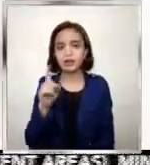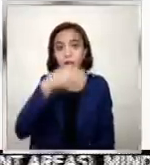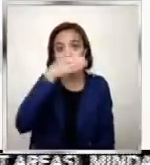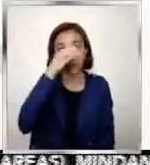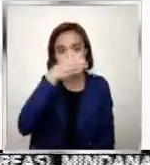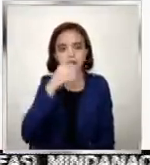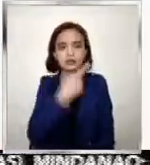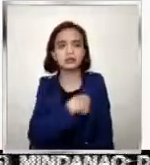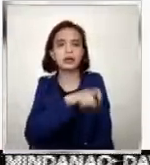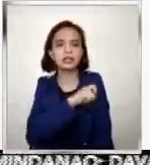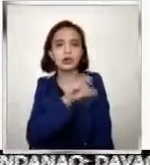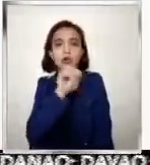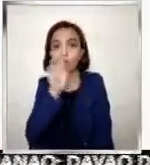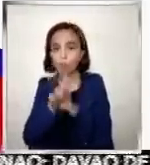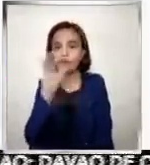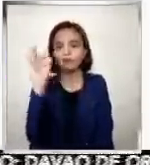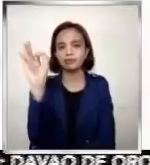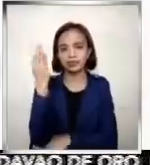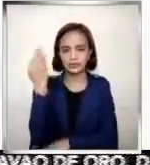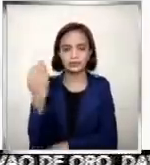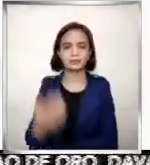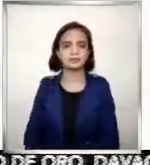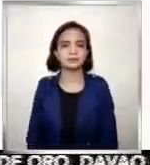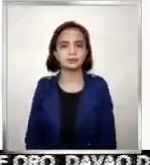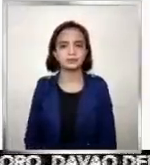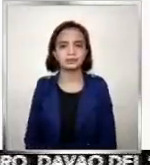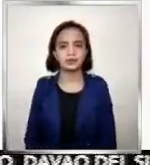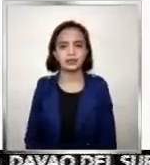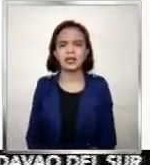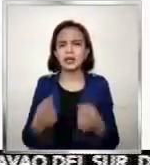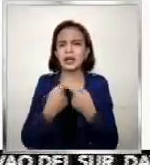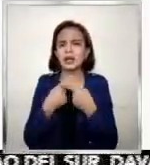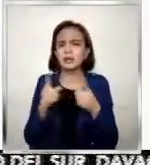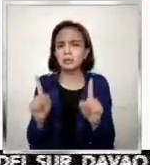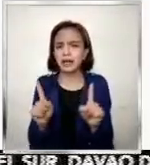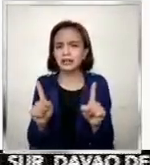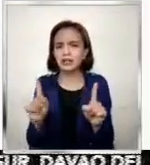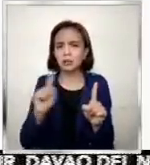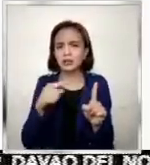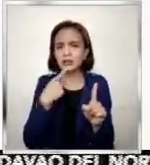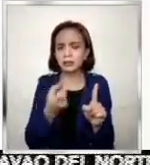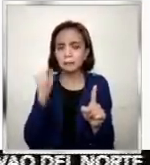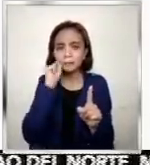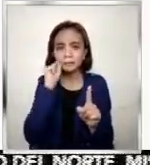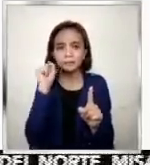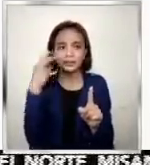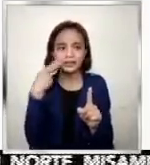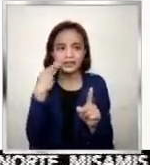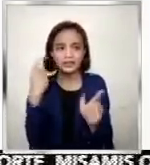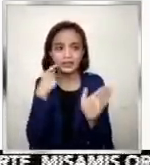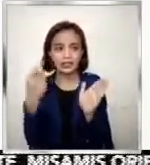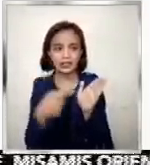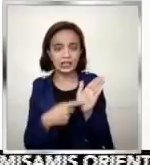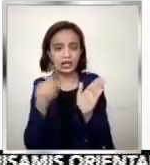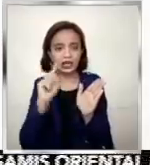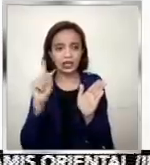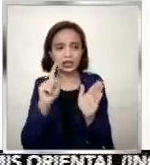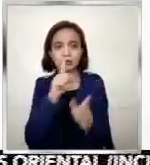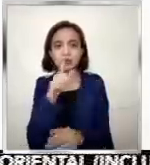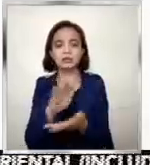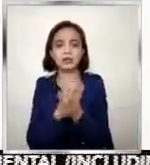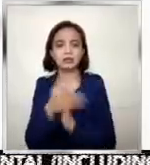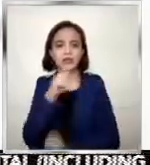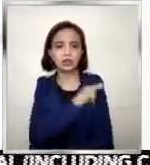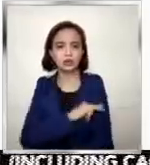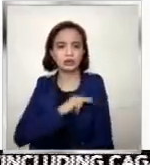French. Eh ano naman ang masasabi ni Solen na pansin ng marami? Ang pagiging natural bibong vlogger and